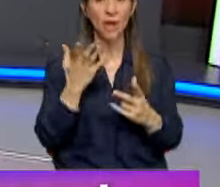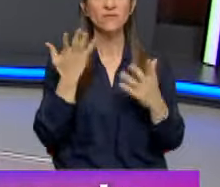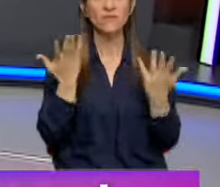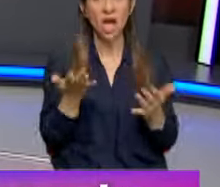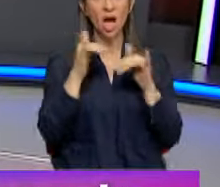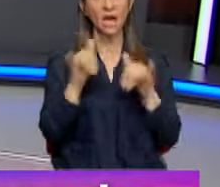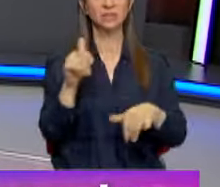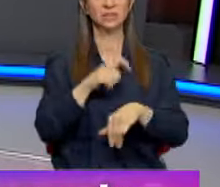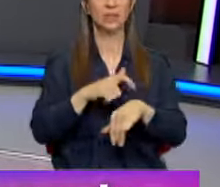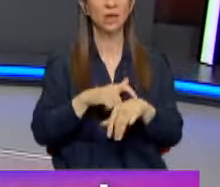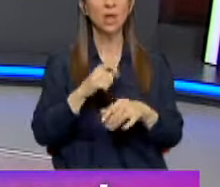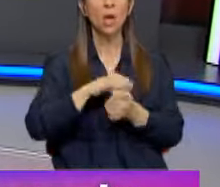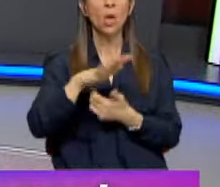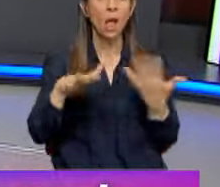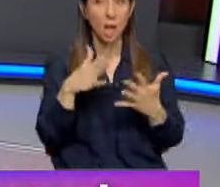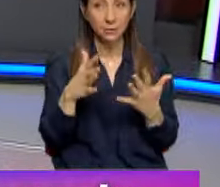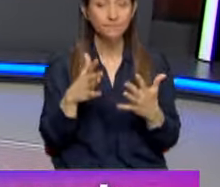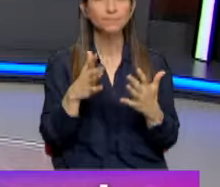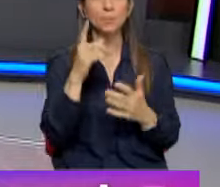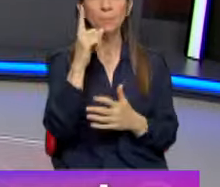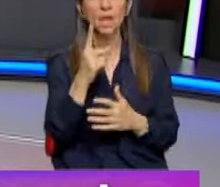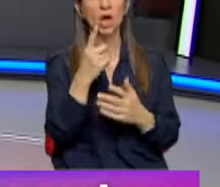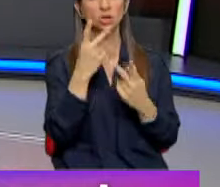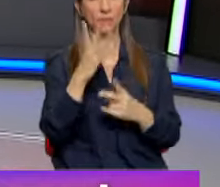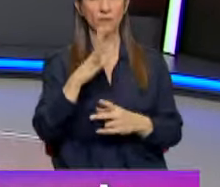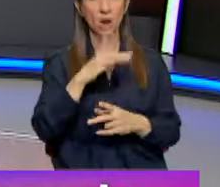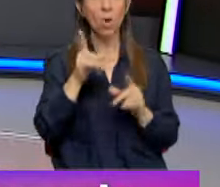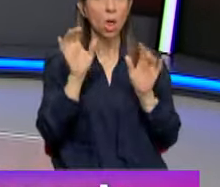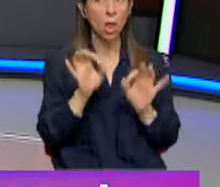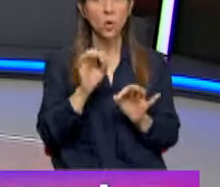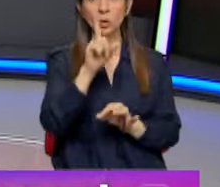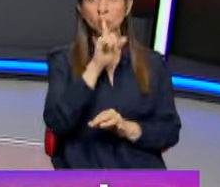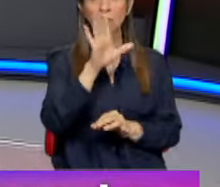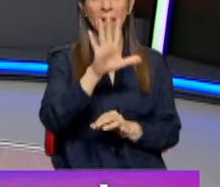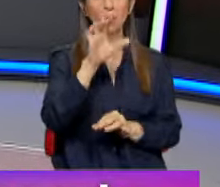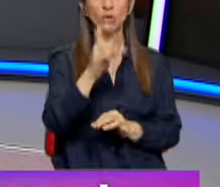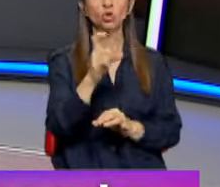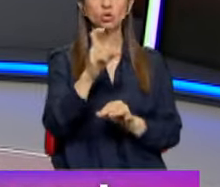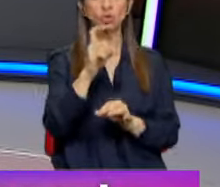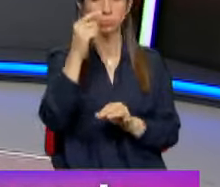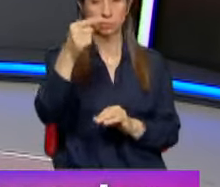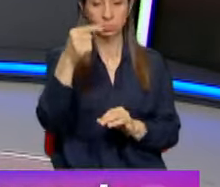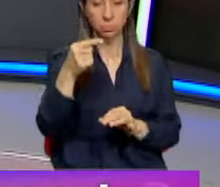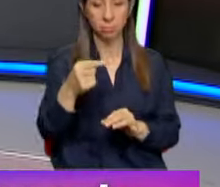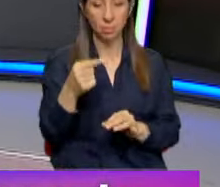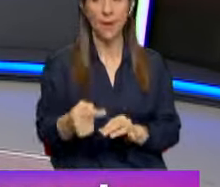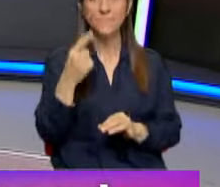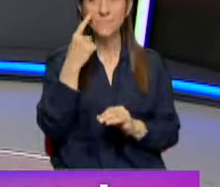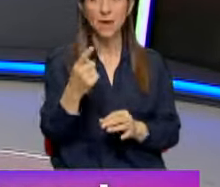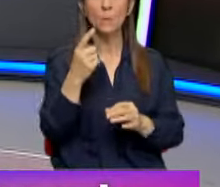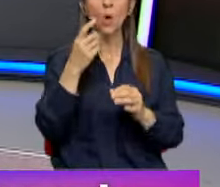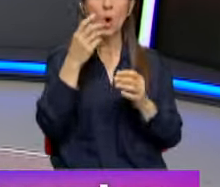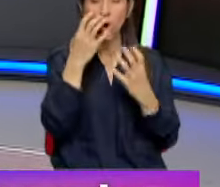aynı zamanda çıkan arbediler. Bir iddia var. Bu önemli. 159 kalem bakım onarım